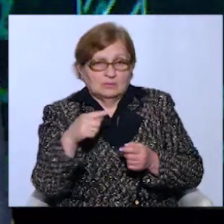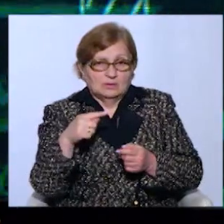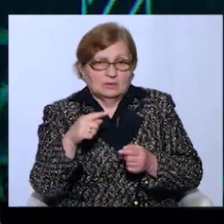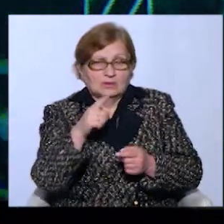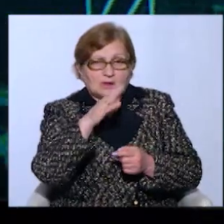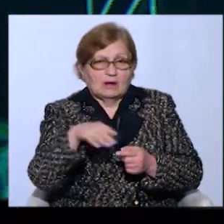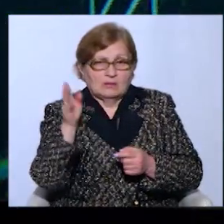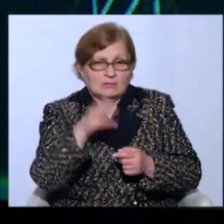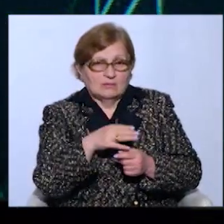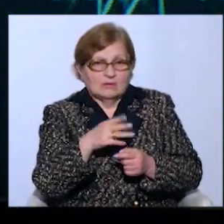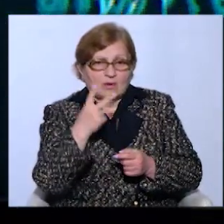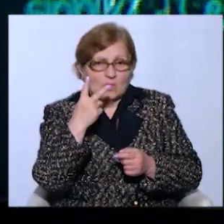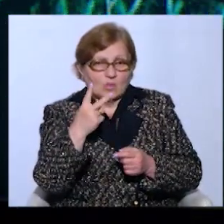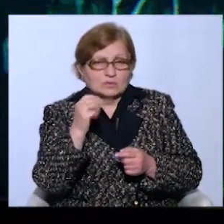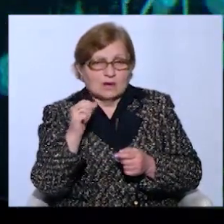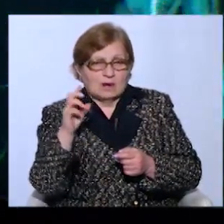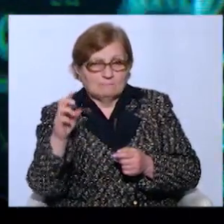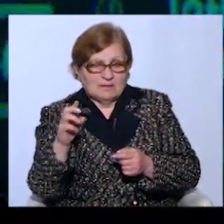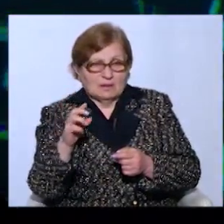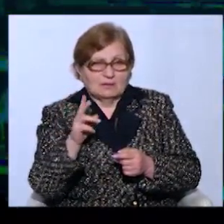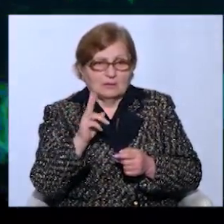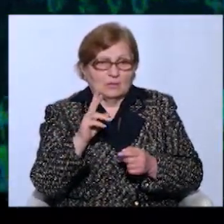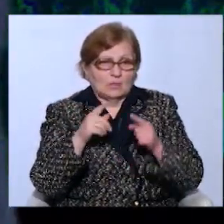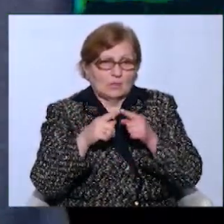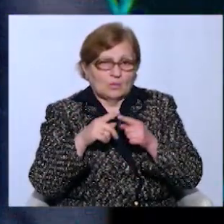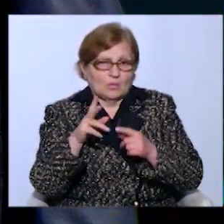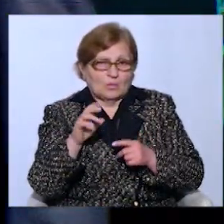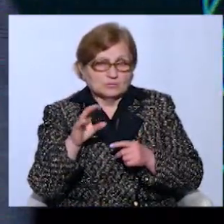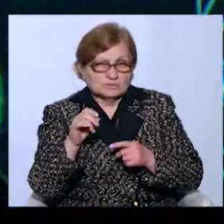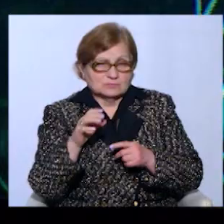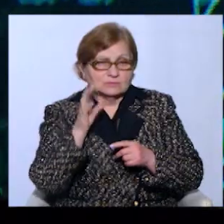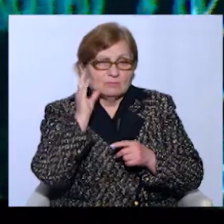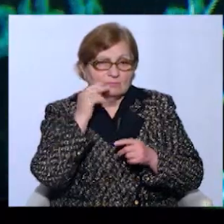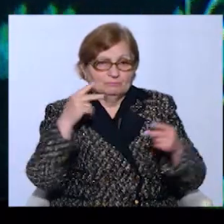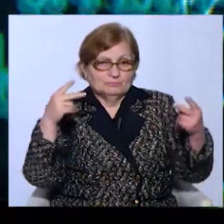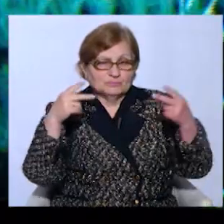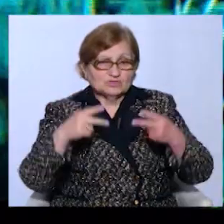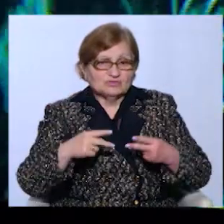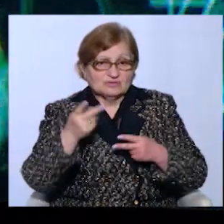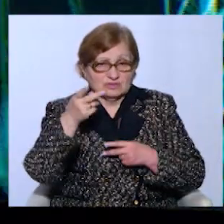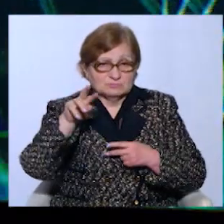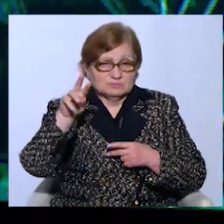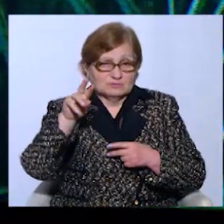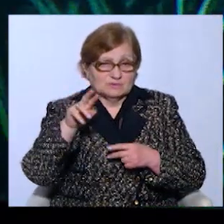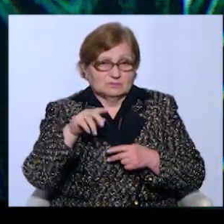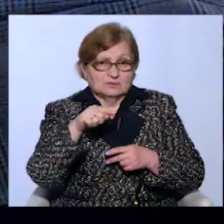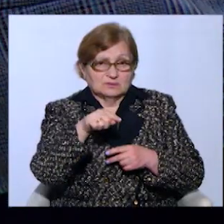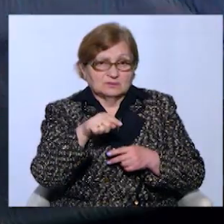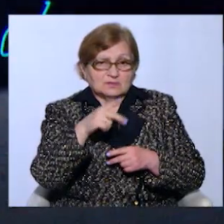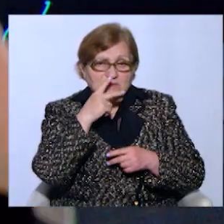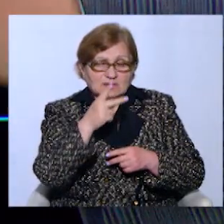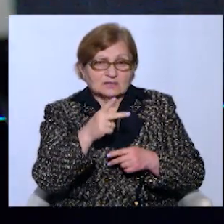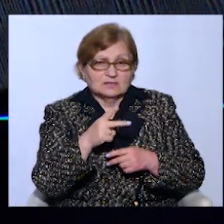ერთმანეთს გააბათილებს და ვიღებთ 2 აბ კოსინუს ალფას და მე როდესაც ჩვენ შევაჯამებ დიაგონალების კვადრატებს. აქეთ რა გამოვა, ესე